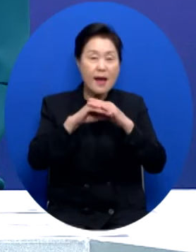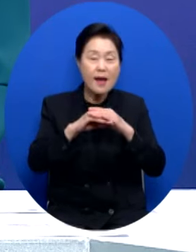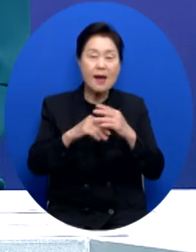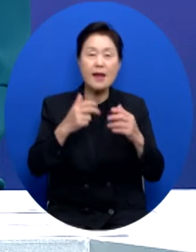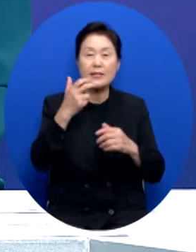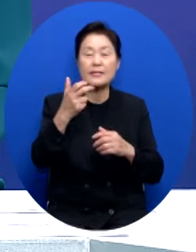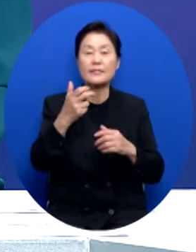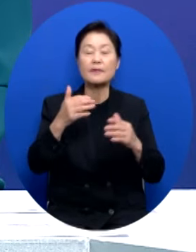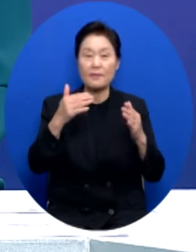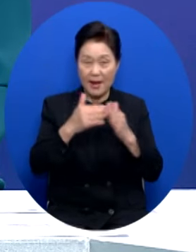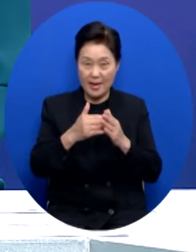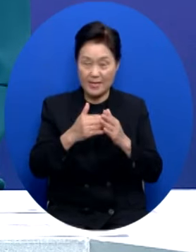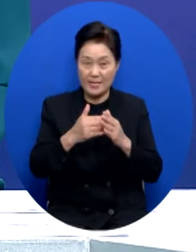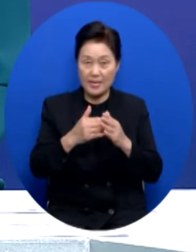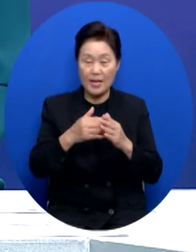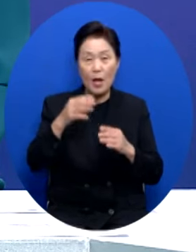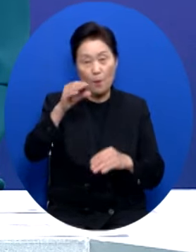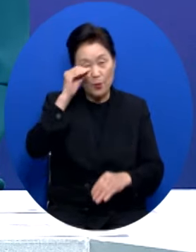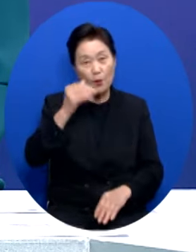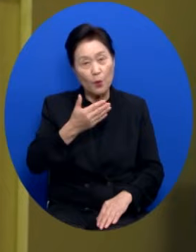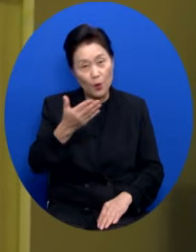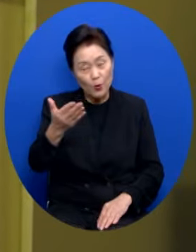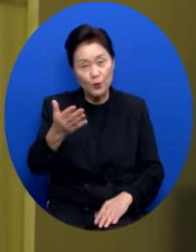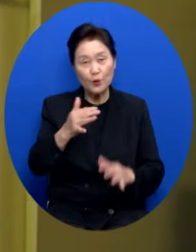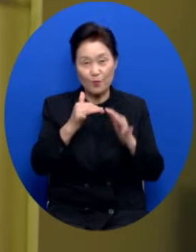하는데요. 장현수 기자가 전합니다.